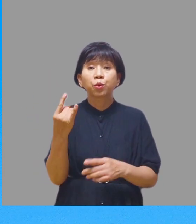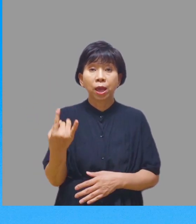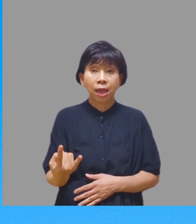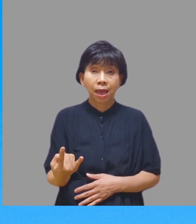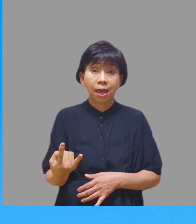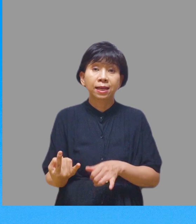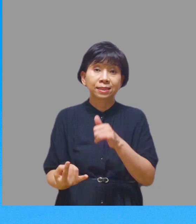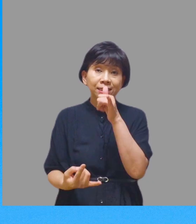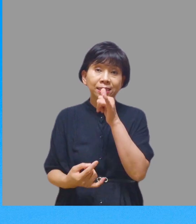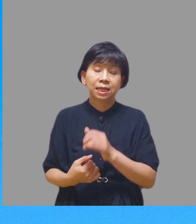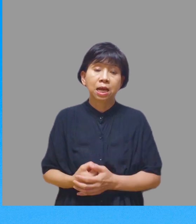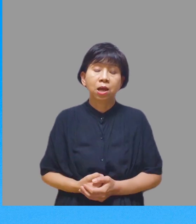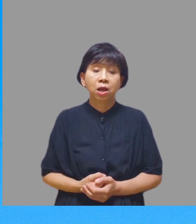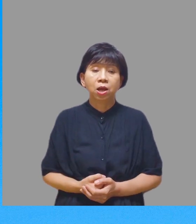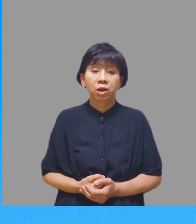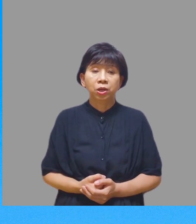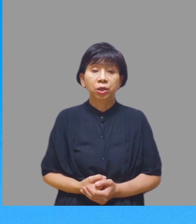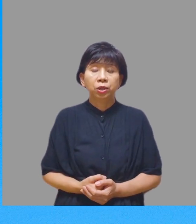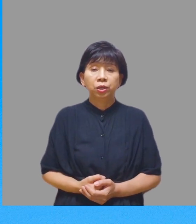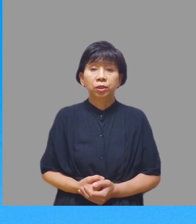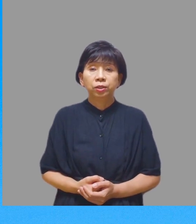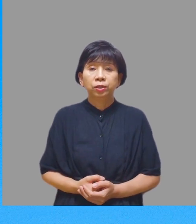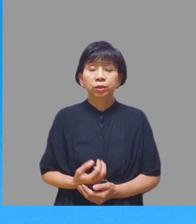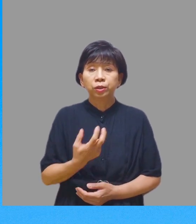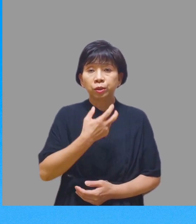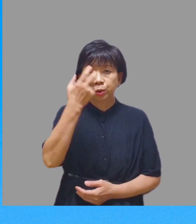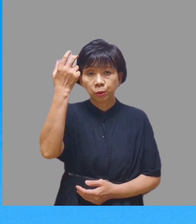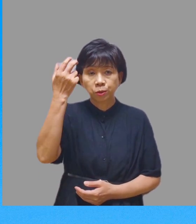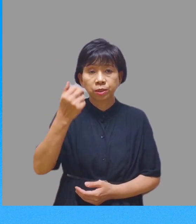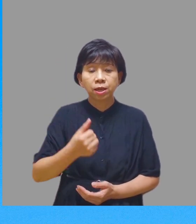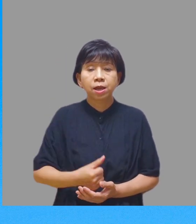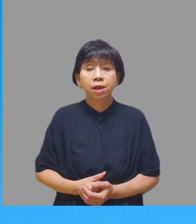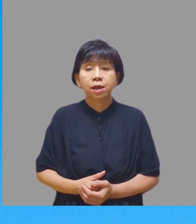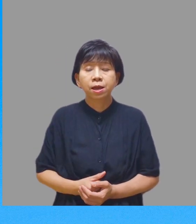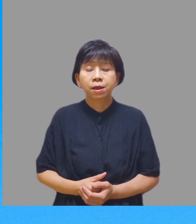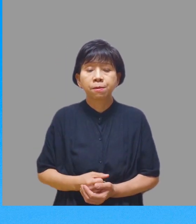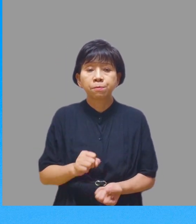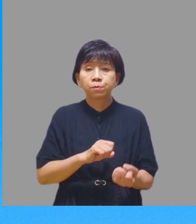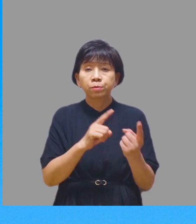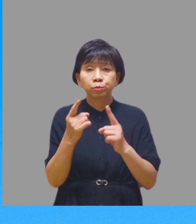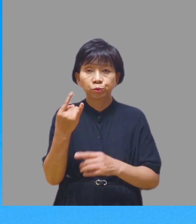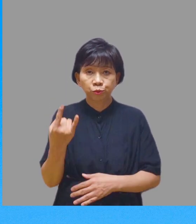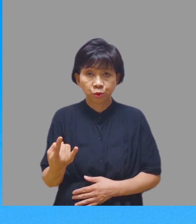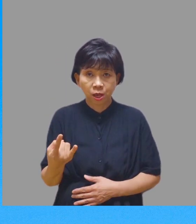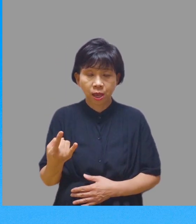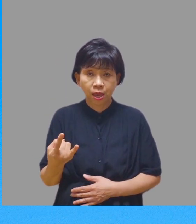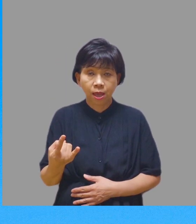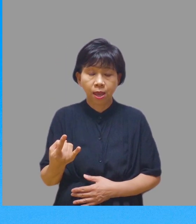일찌감치 붙여놨지 않습니까? 요셉 부흥의 주제는 형통의 은혜입니다.